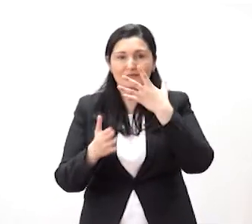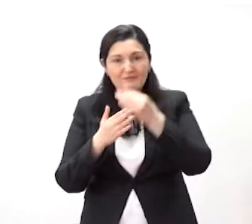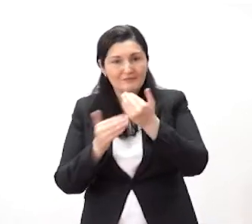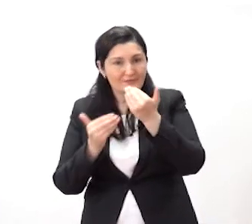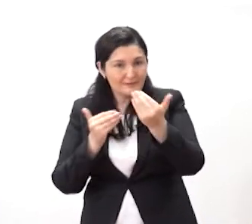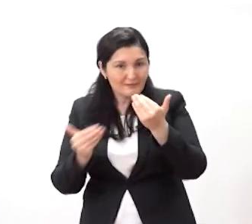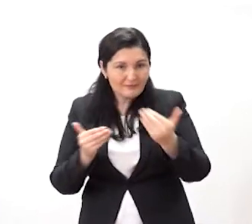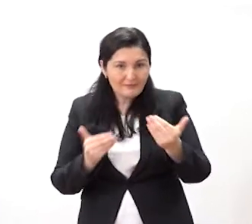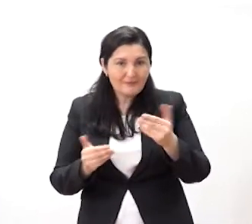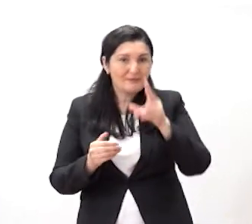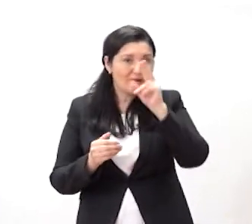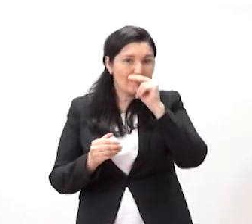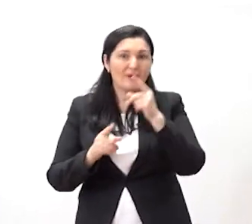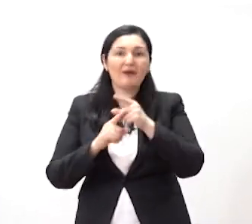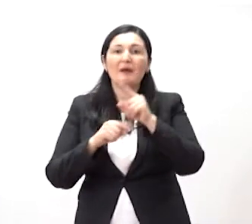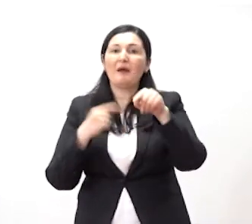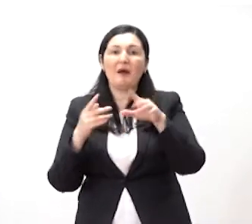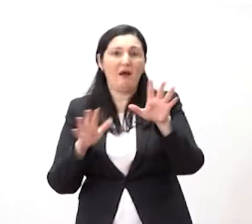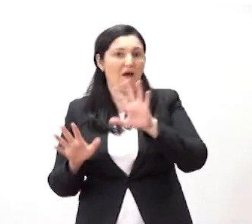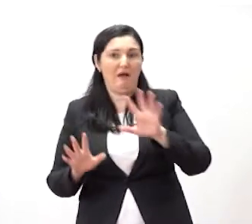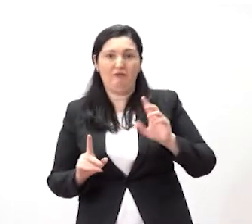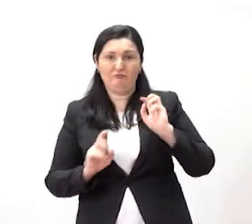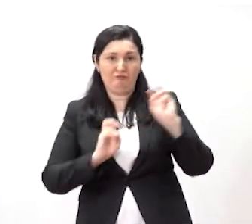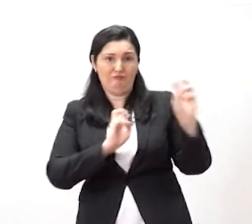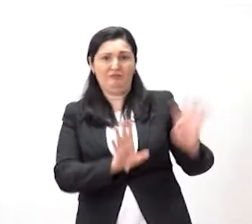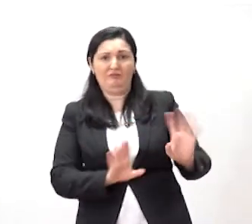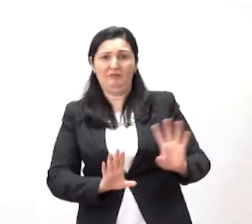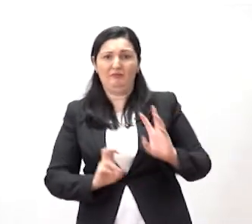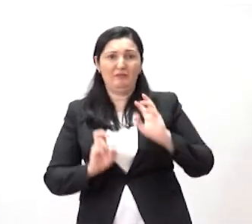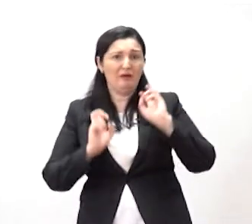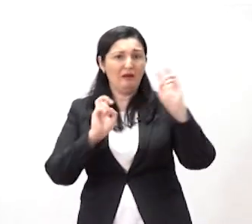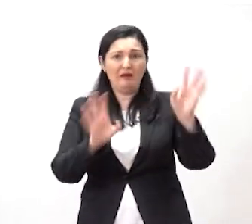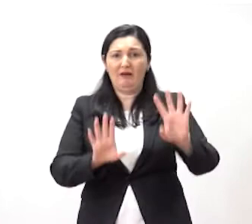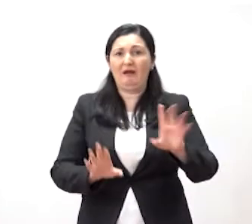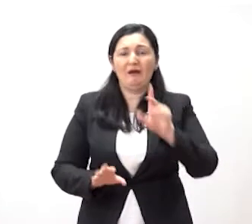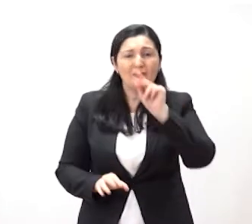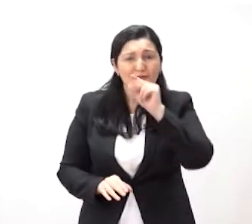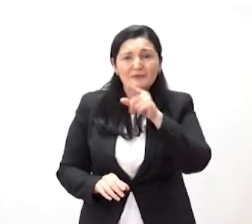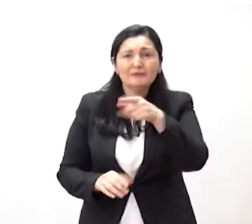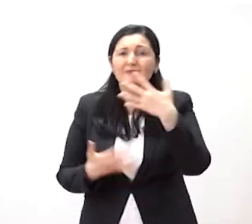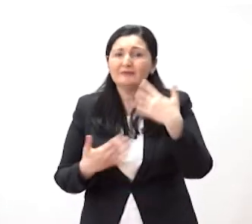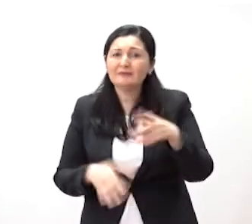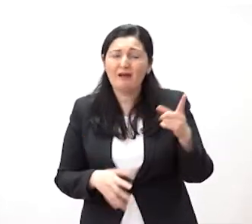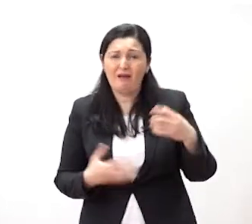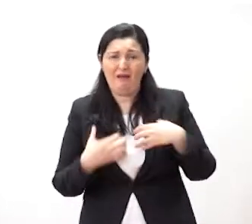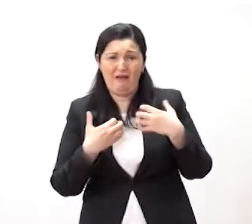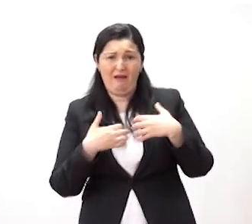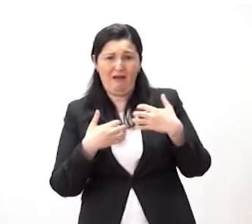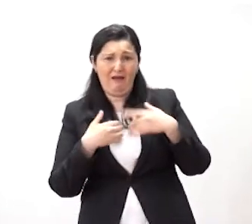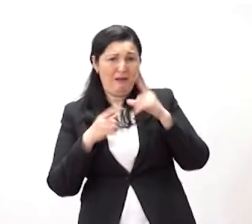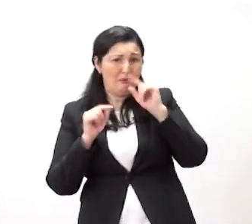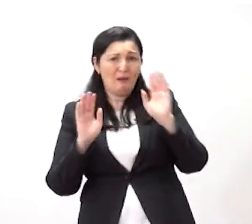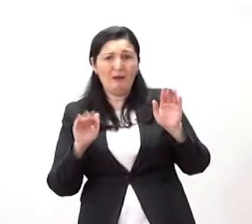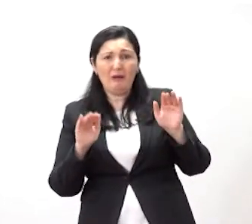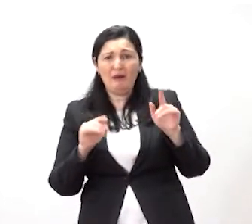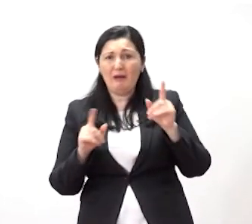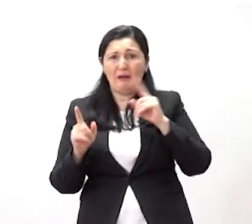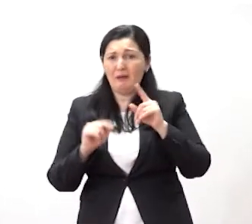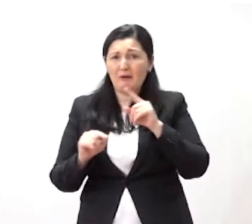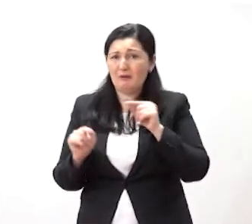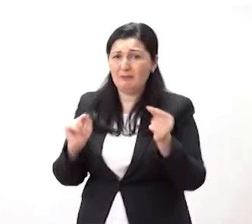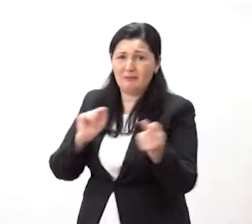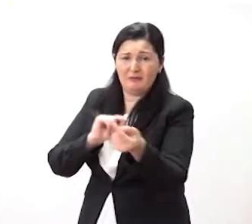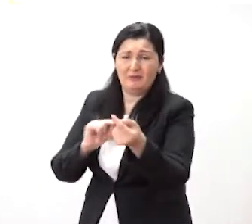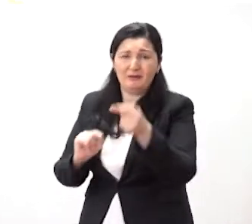چوجه با غاز اعتبار هم نداد، بلکه چوجه ها از آنها ترسیده زیر پر و بال